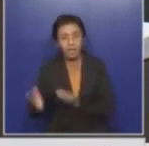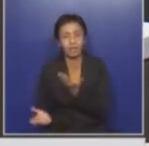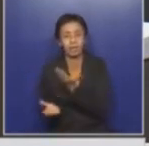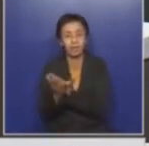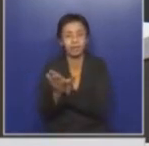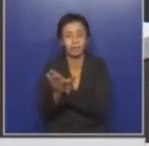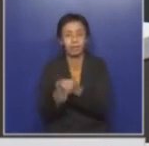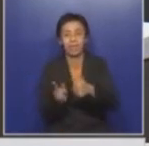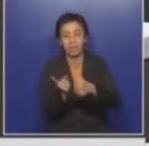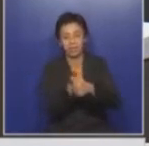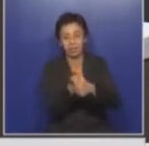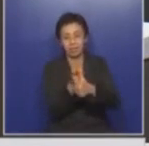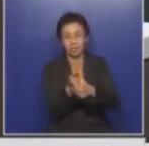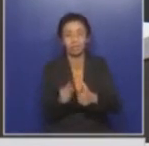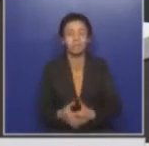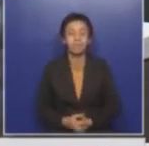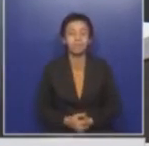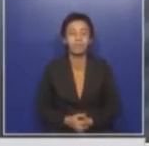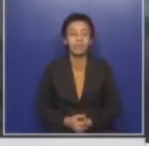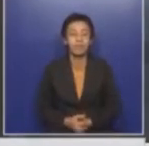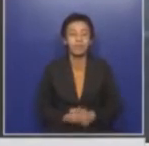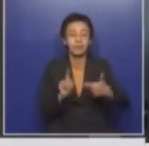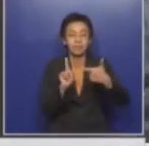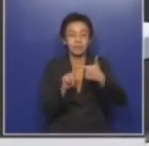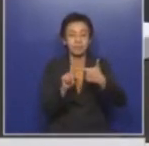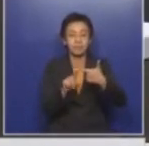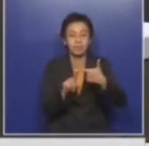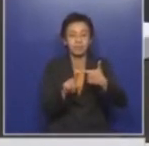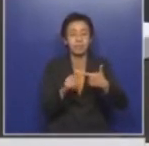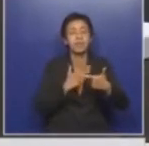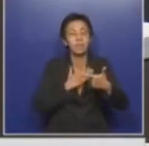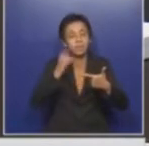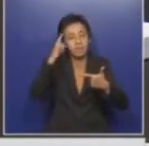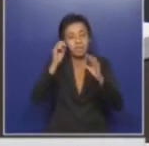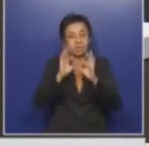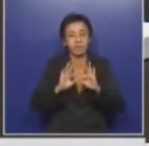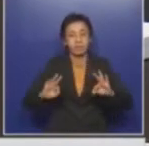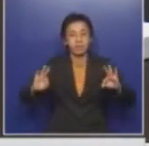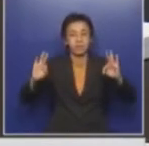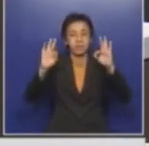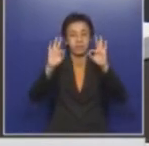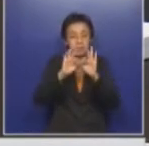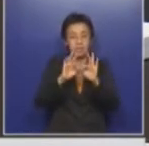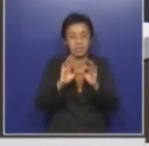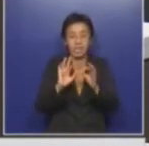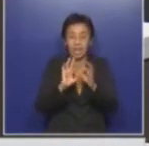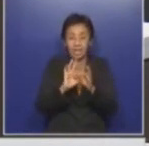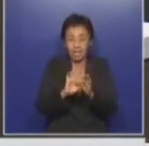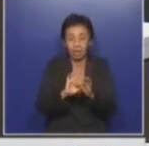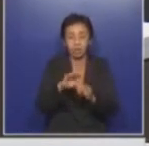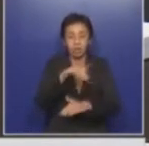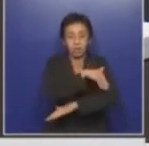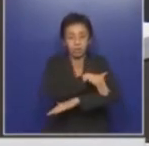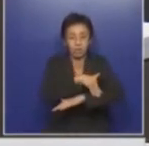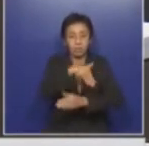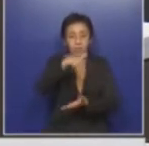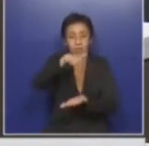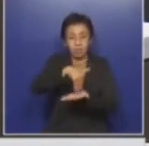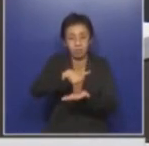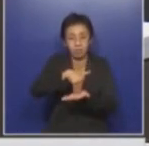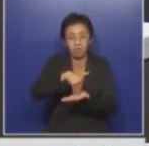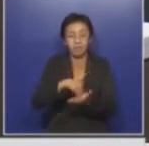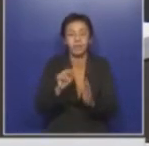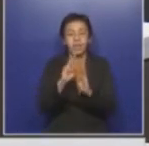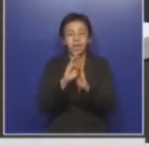1นะครับประเด็นที่2ที่ผมคิดว่าสำคัญมากในเรื่องนี้ที่เกี่ยวข้องกับกรมบัญชีกลางโดยตรงก็คือเรื่องของระ